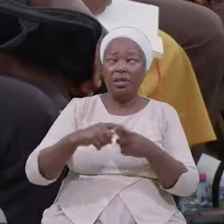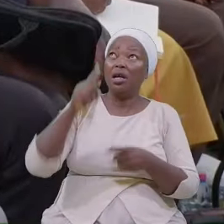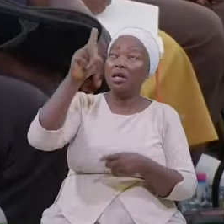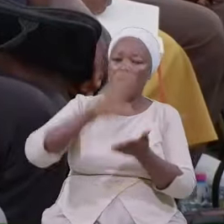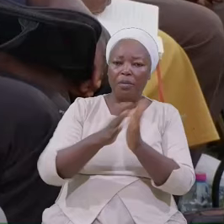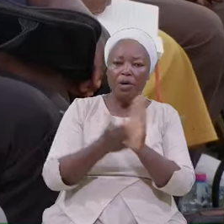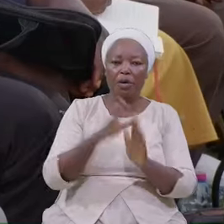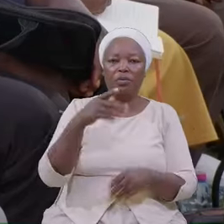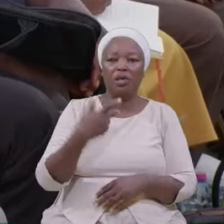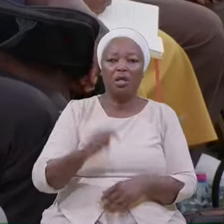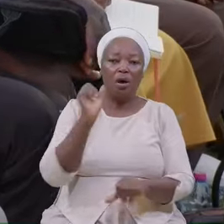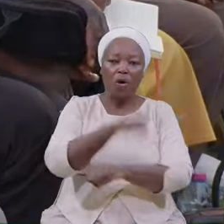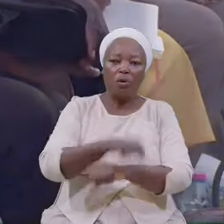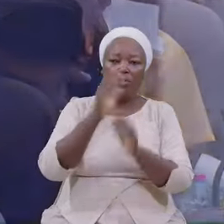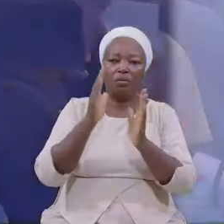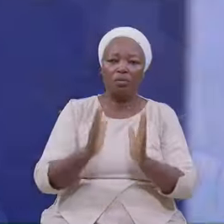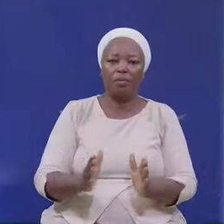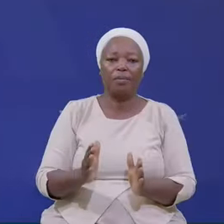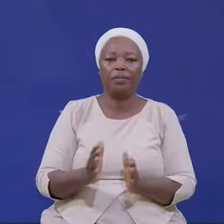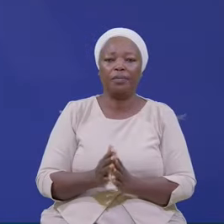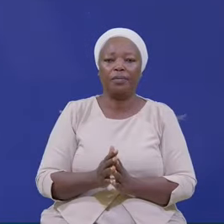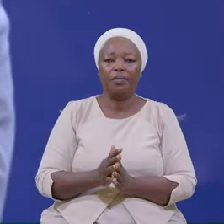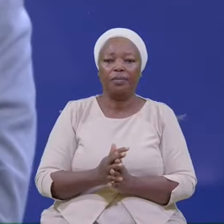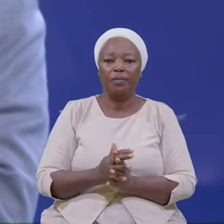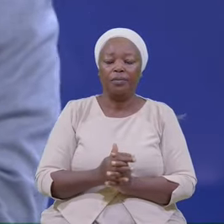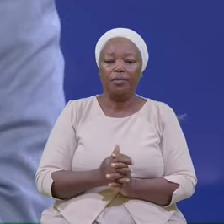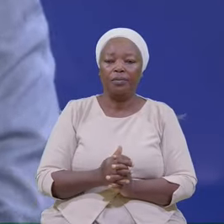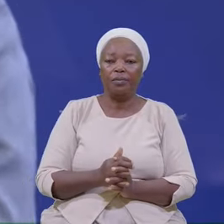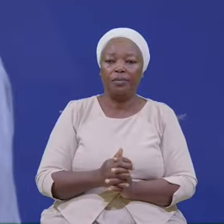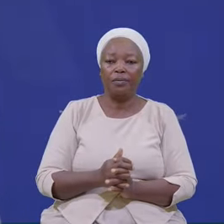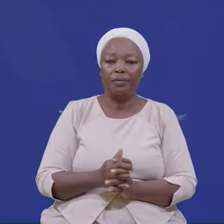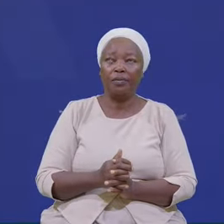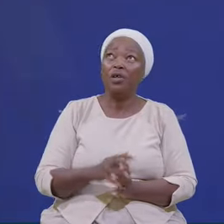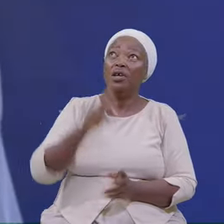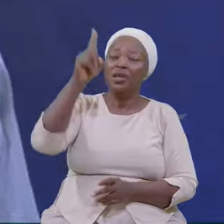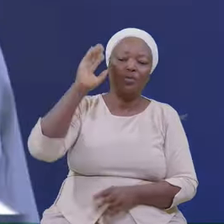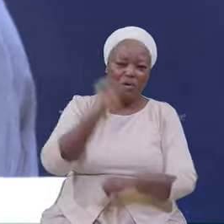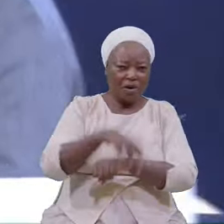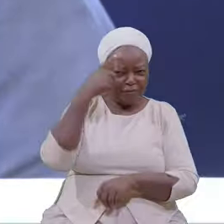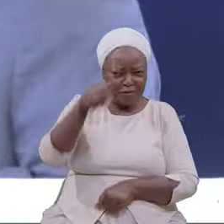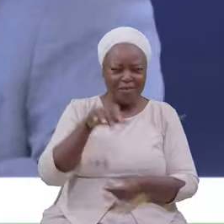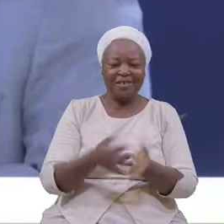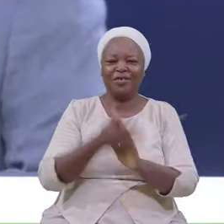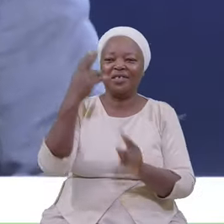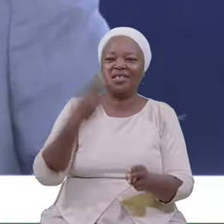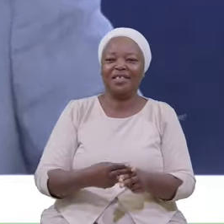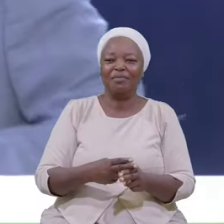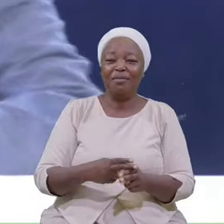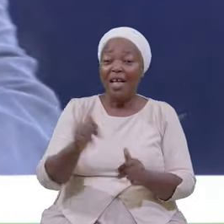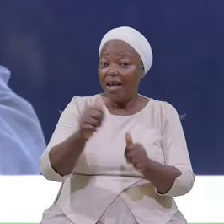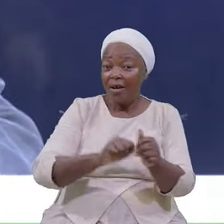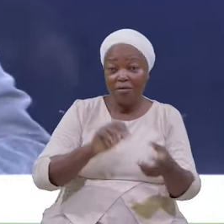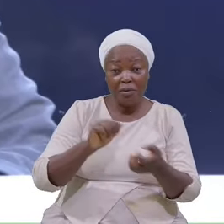conqueror. Dans chaque situation dans notre vie, il devient le vainqueur. He will conquer for you. Il va vaincre pour every vous. Every problem,